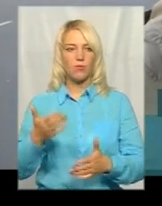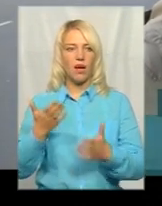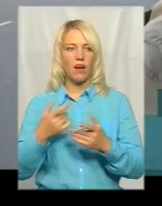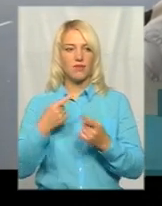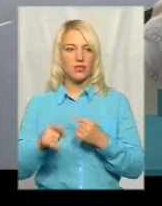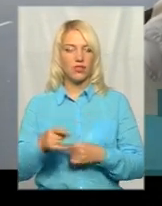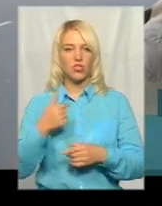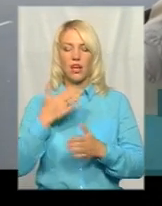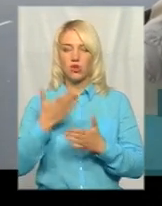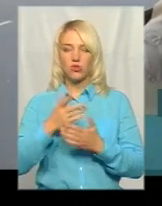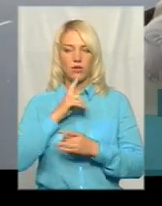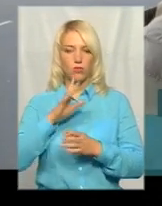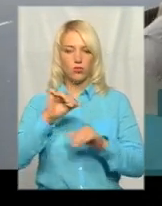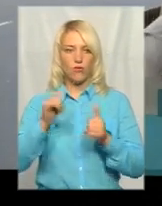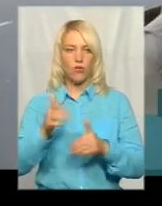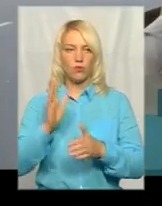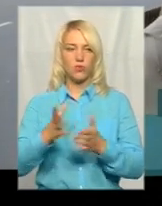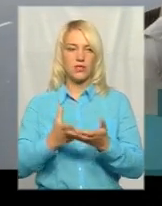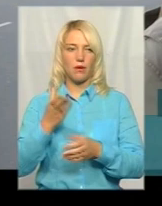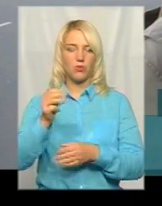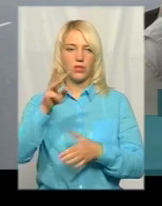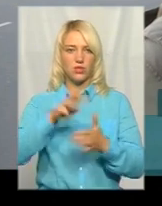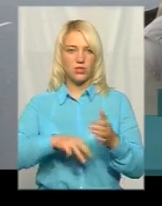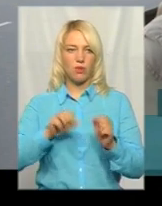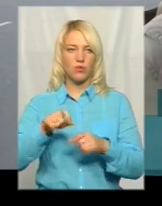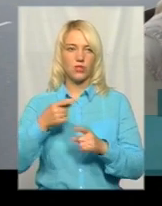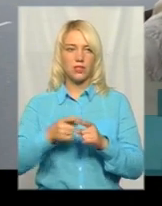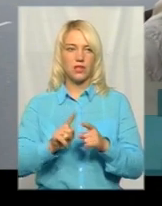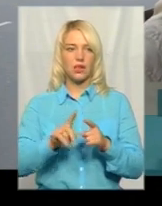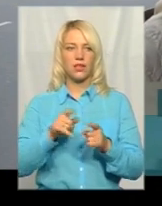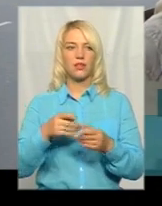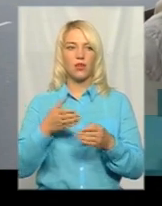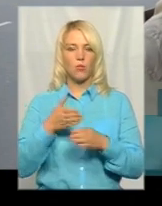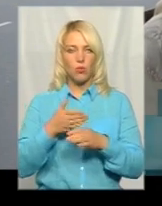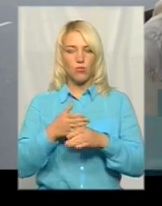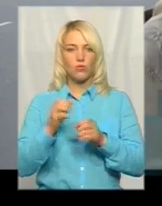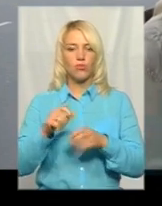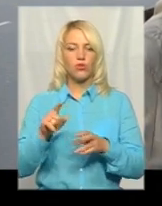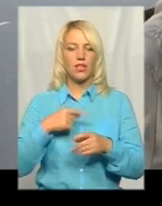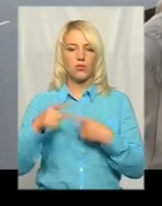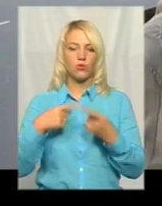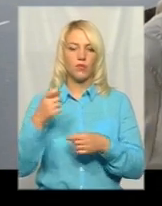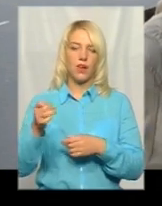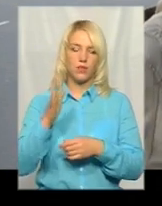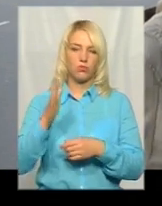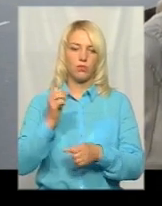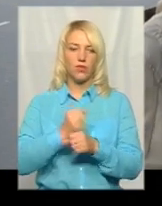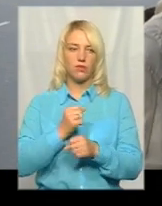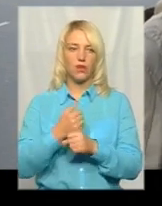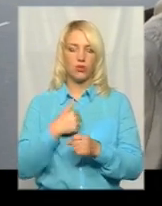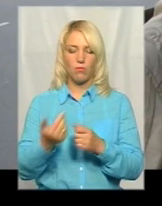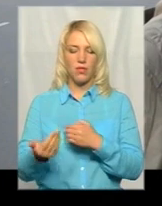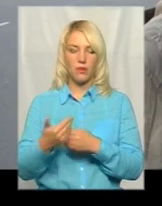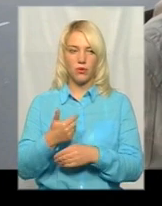що якщо не оформити, то заплатите штраф. Можливо, це якось їх спонукає. Скажу, наступний раз я буду працювати, до мене підійдуть, і я тоді